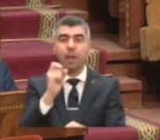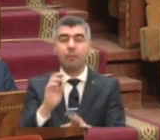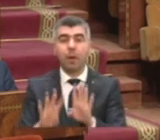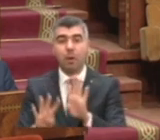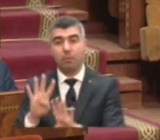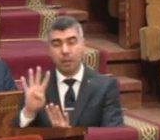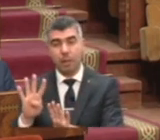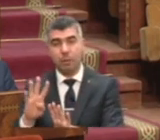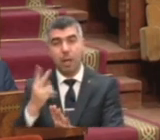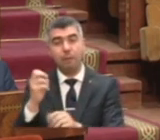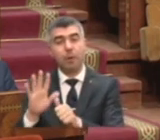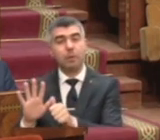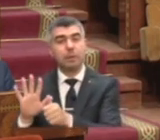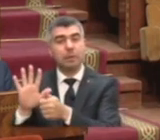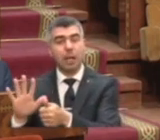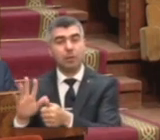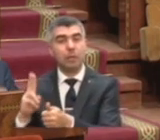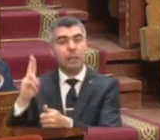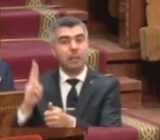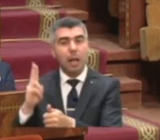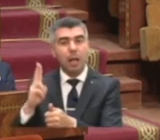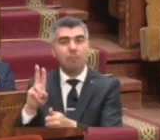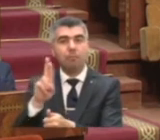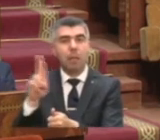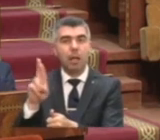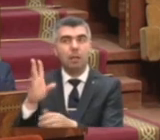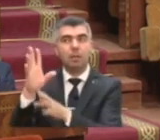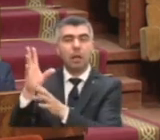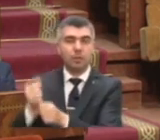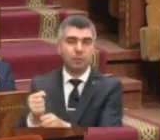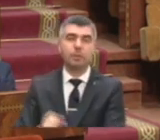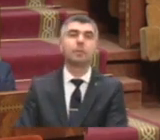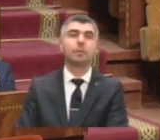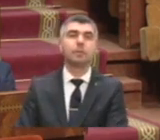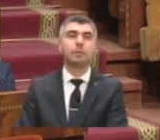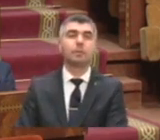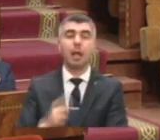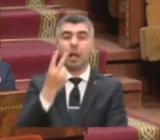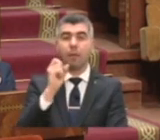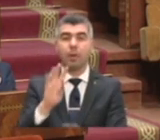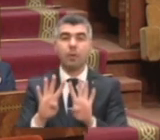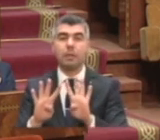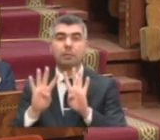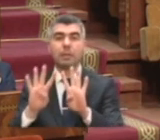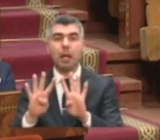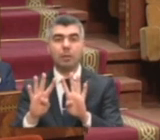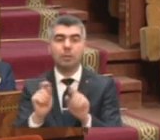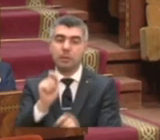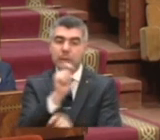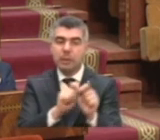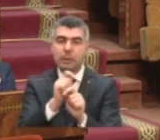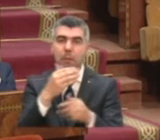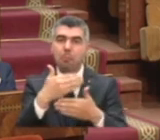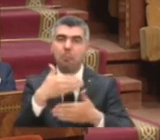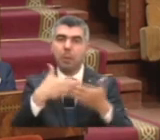دار اتفاقيه، 2016 تعطى انطلاقه من طرف صاحب جلاله الله ينصره. 2018 باش يتسالي الاشغال في